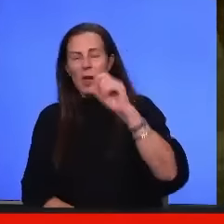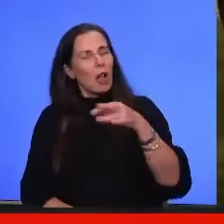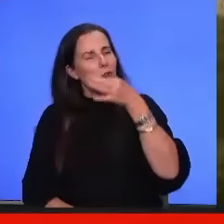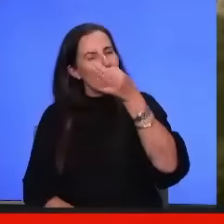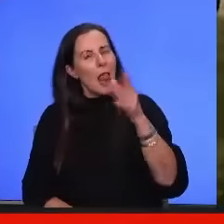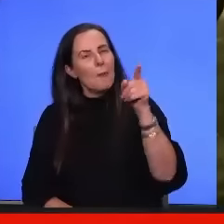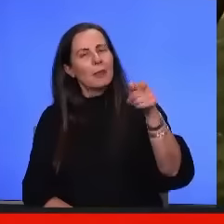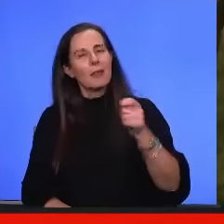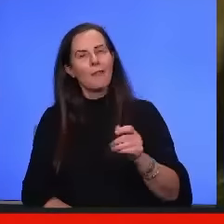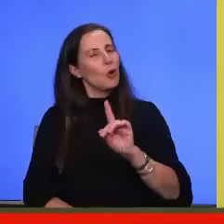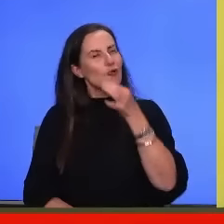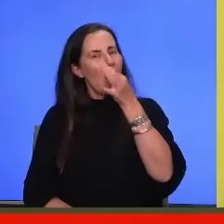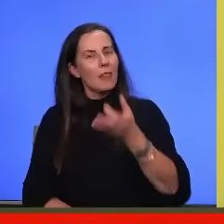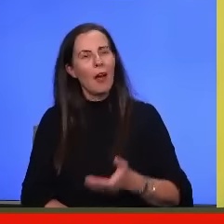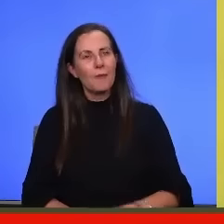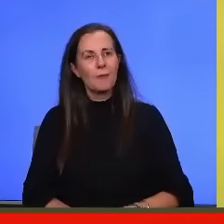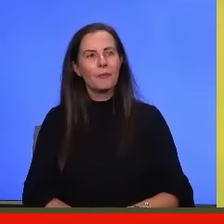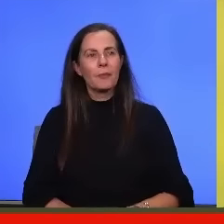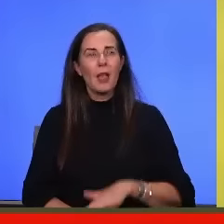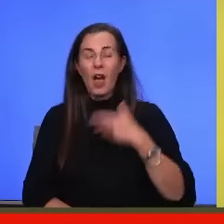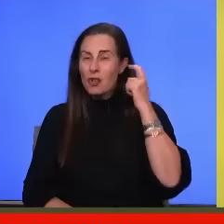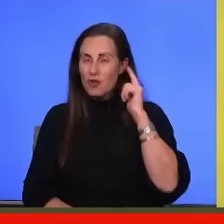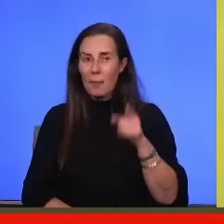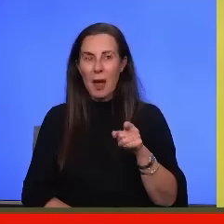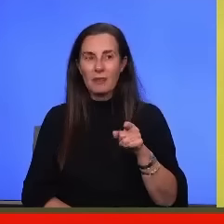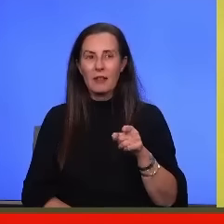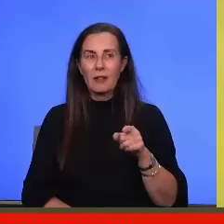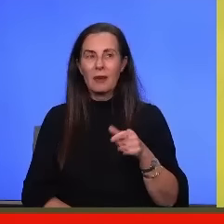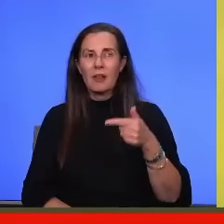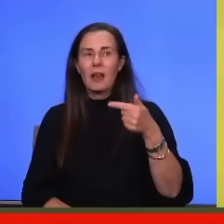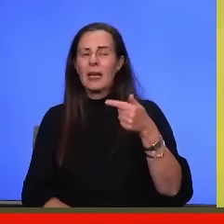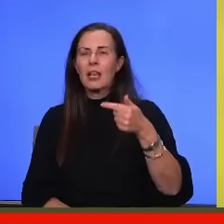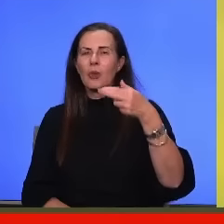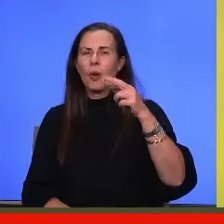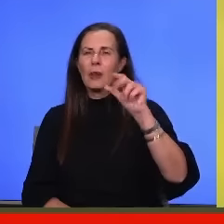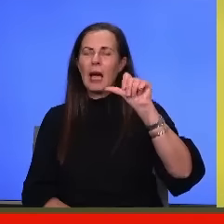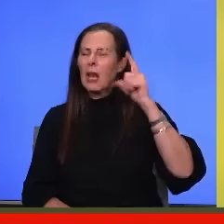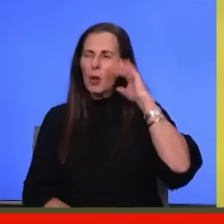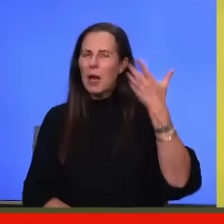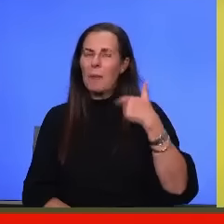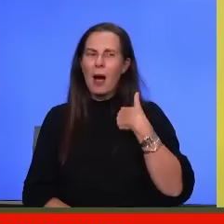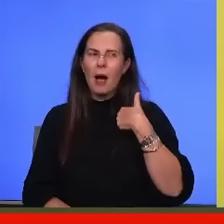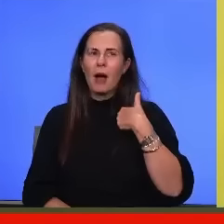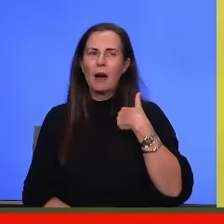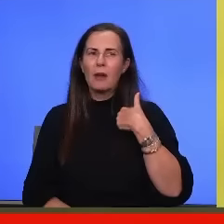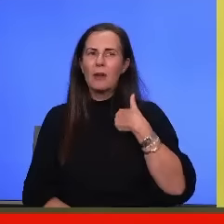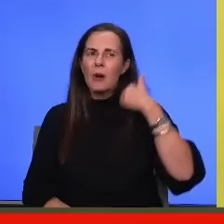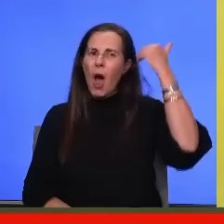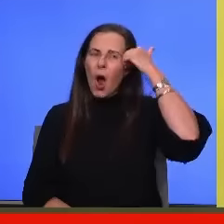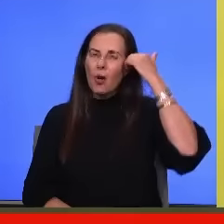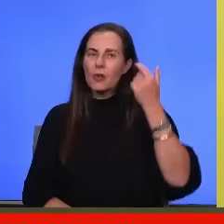למה אני? אחרי ששמעתי על גדעון הראל, אז פתאום אני לא יודע למה נכנס לי, אבל כל מה לתוך